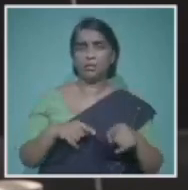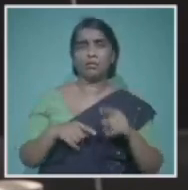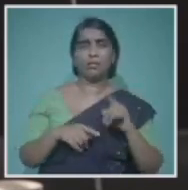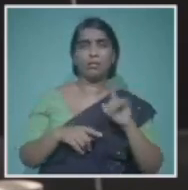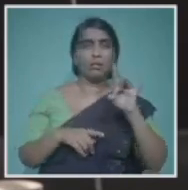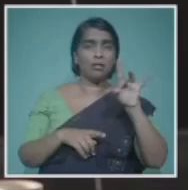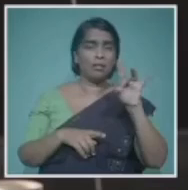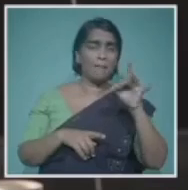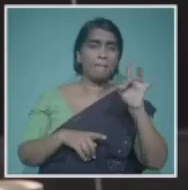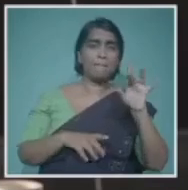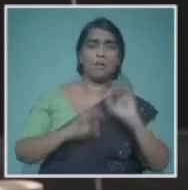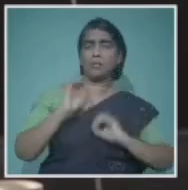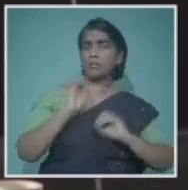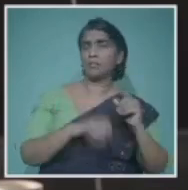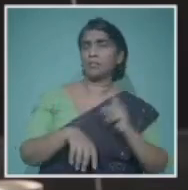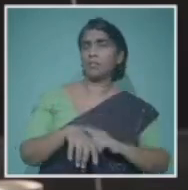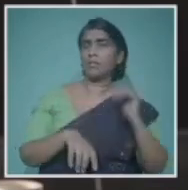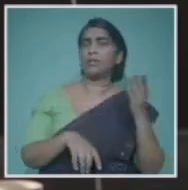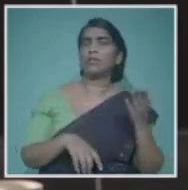තව 115.